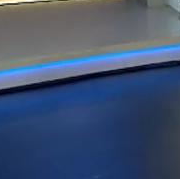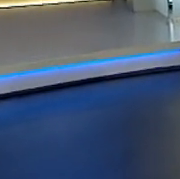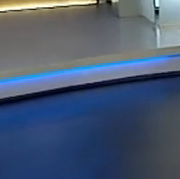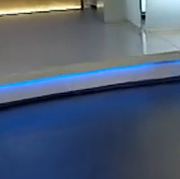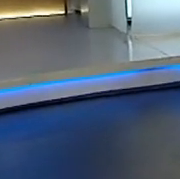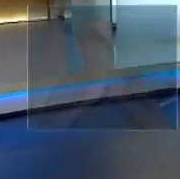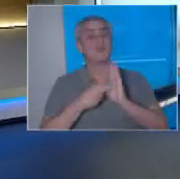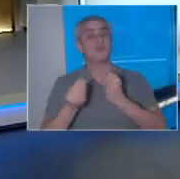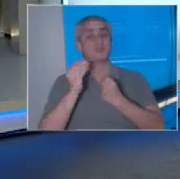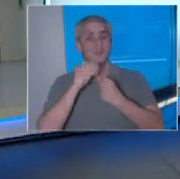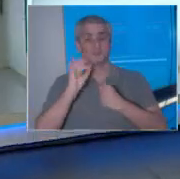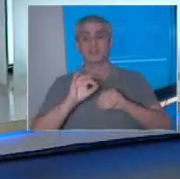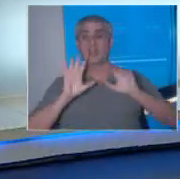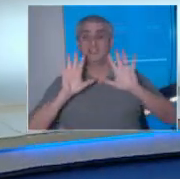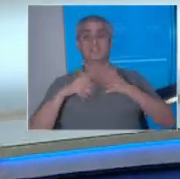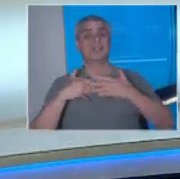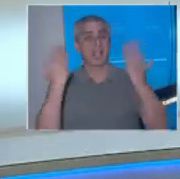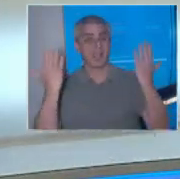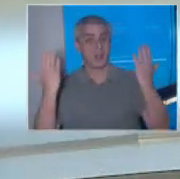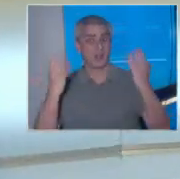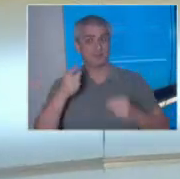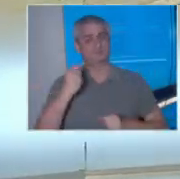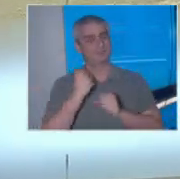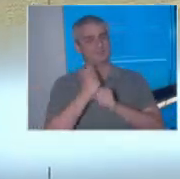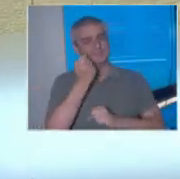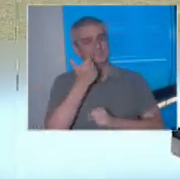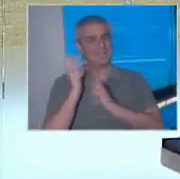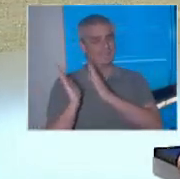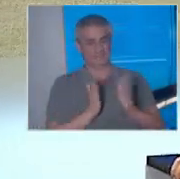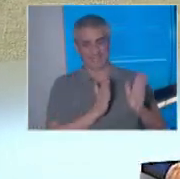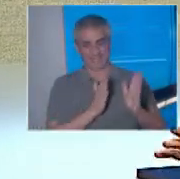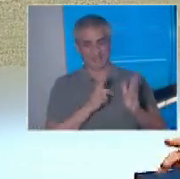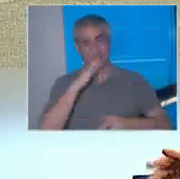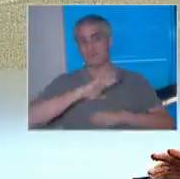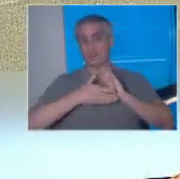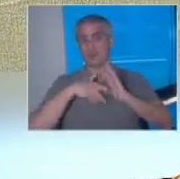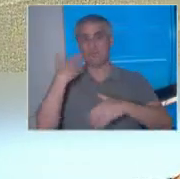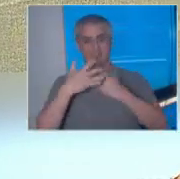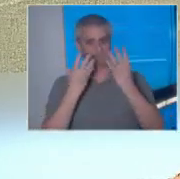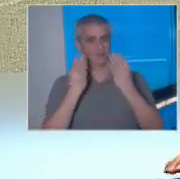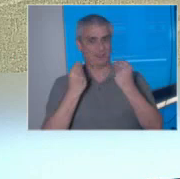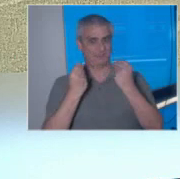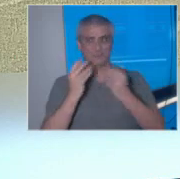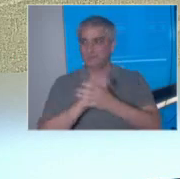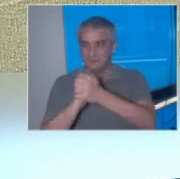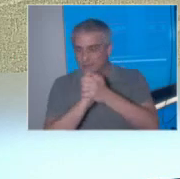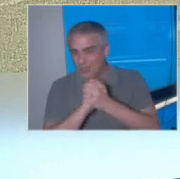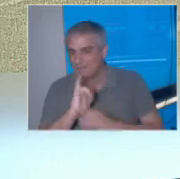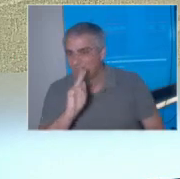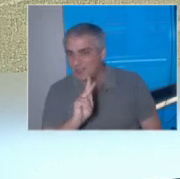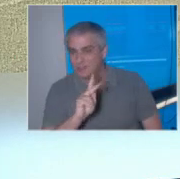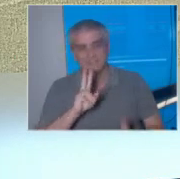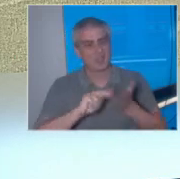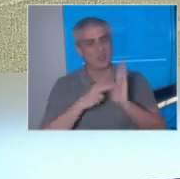ברוכים הבאים לתוכנית נוספת של הסרט הגדולים. התוכנית שעשה לכם קצת סדר בכל הבלגן, ויש לו מעט. שלום לך, דבר. שלום, ניר קוזין.